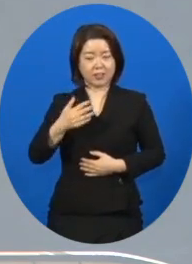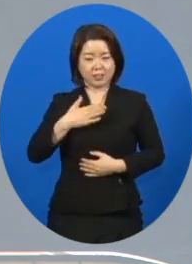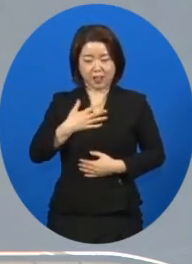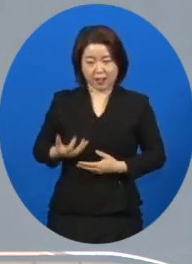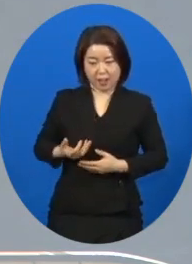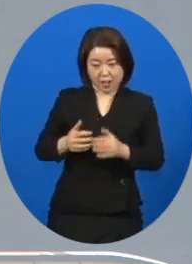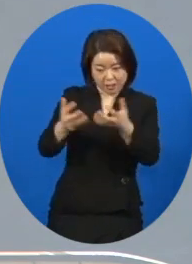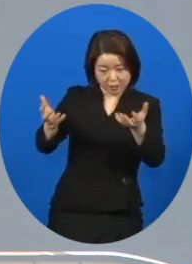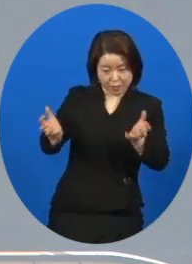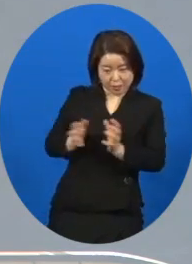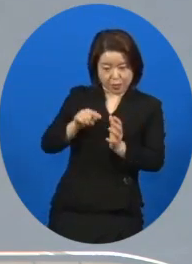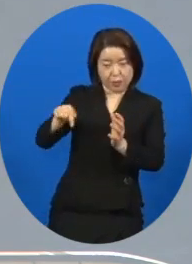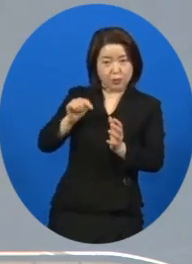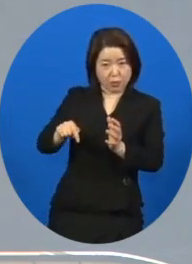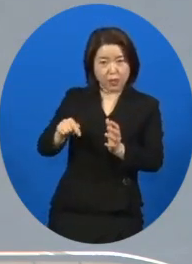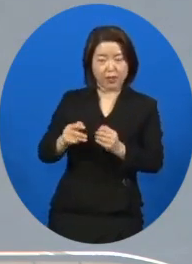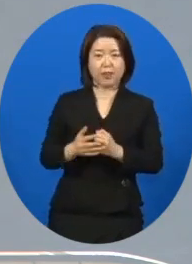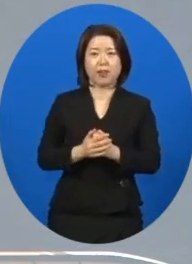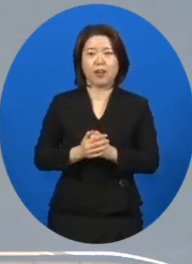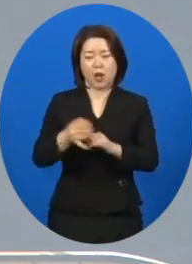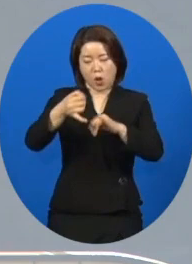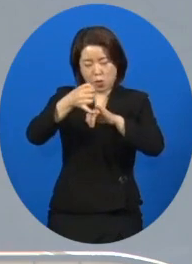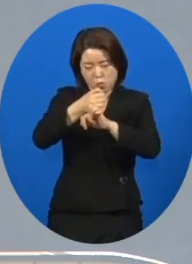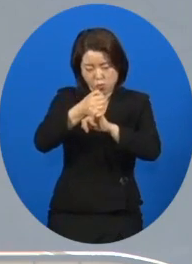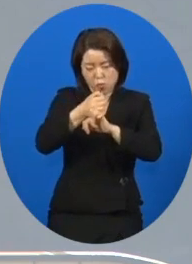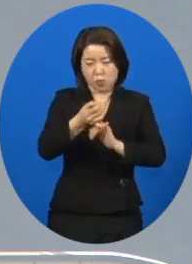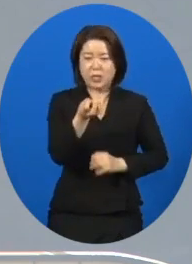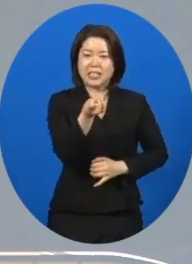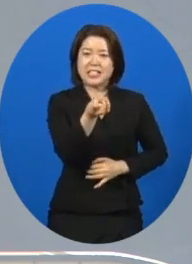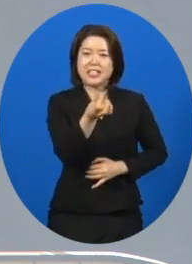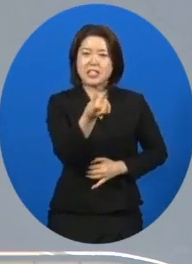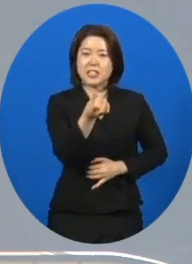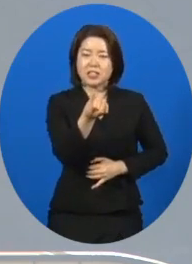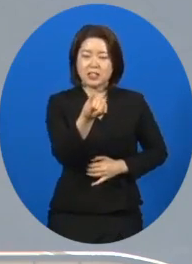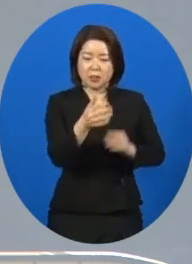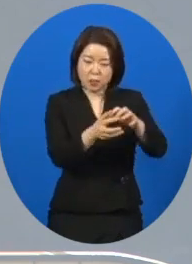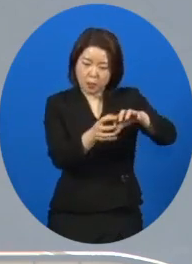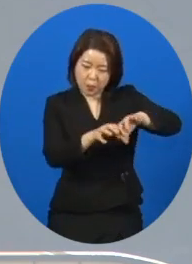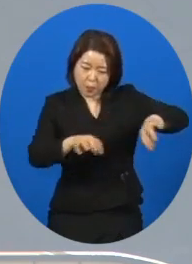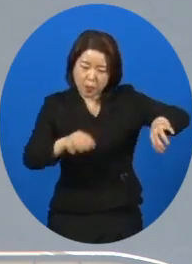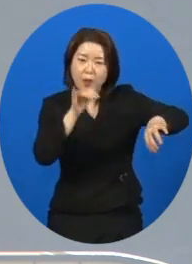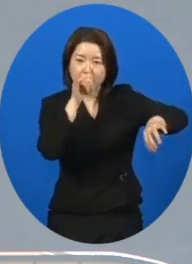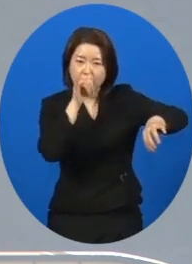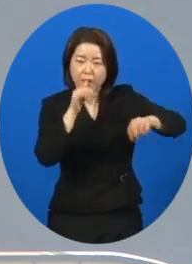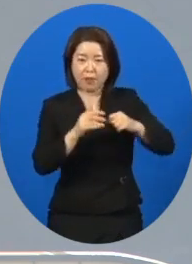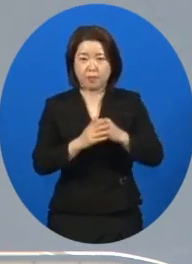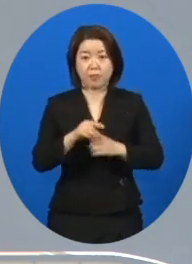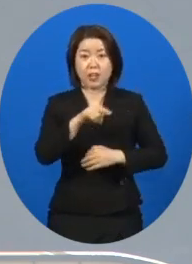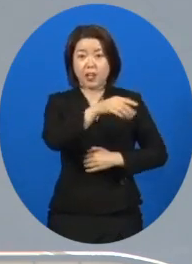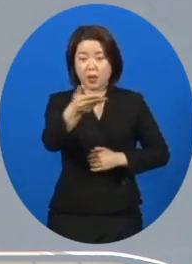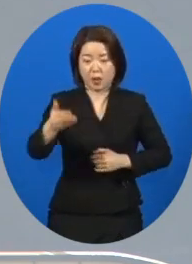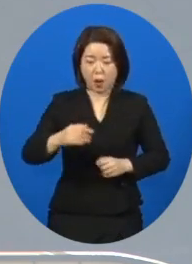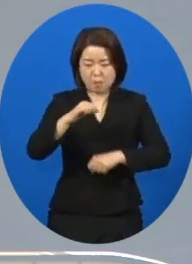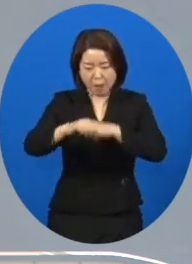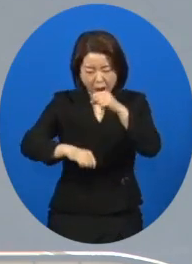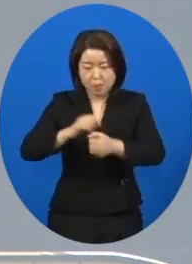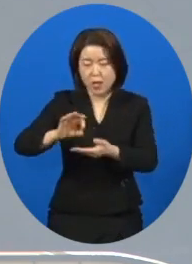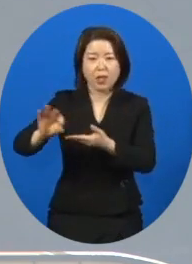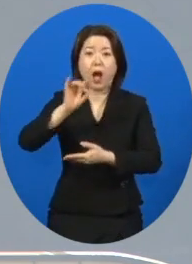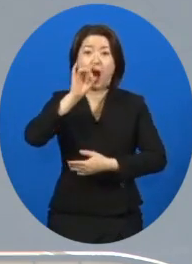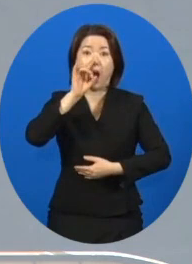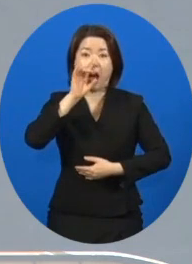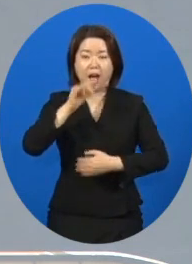중에 반드시 씨가 있어요. 다 여러분의 마음대로 쓰면 안 됩니다.